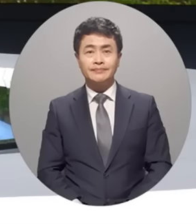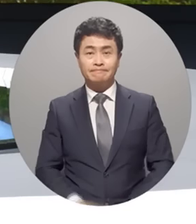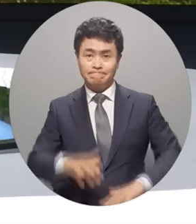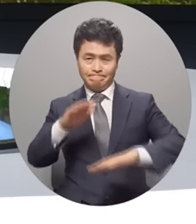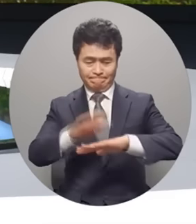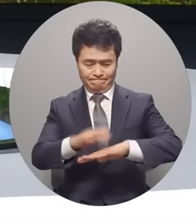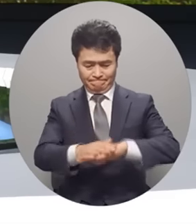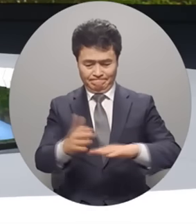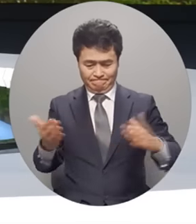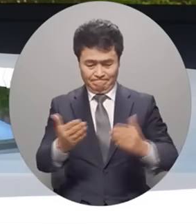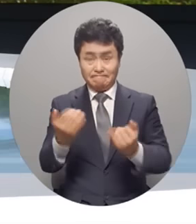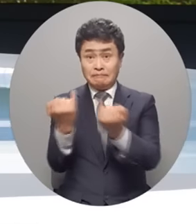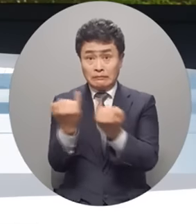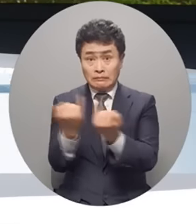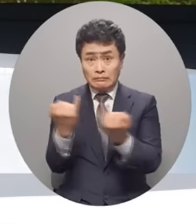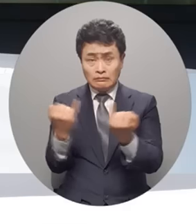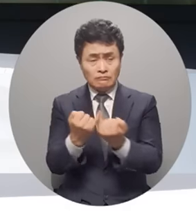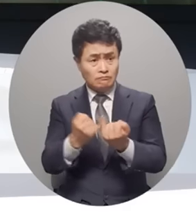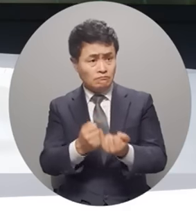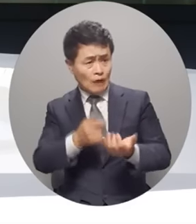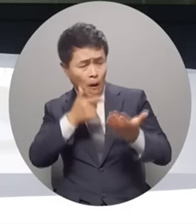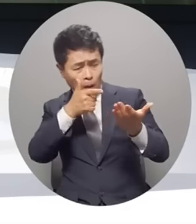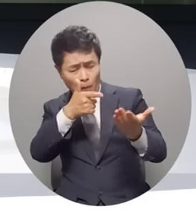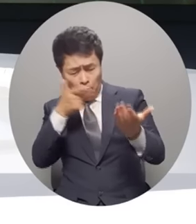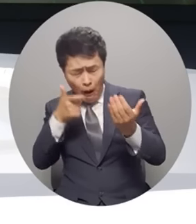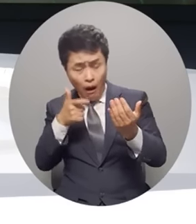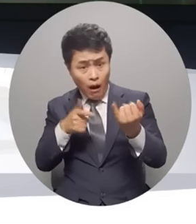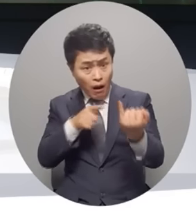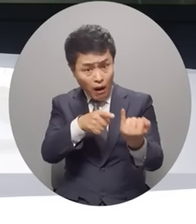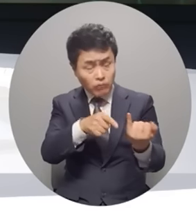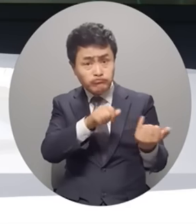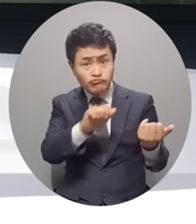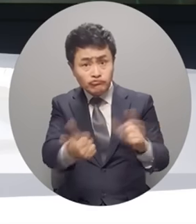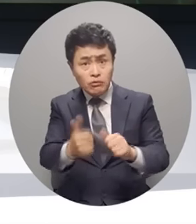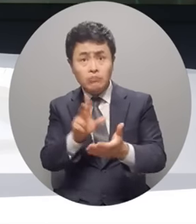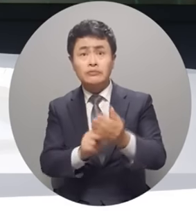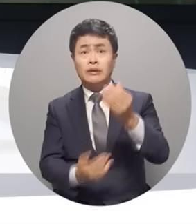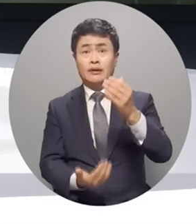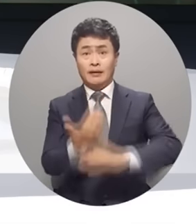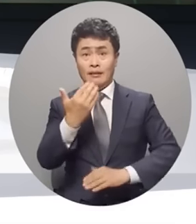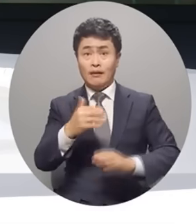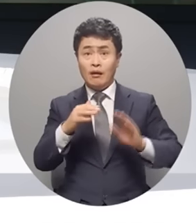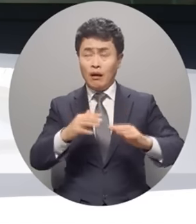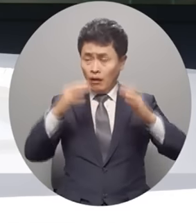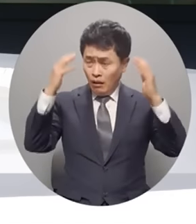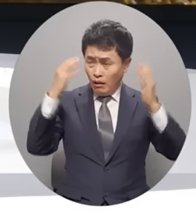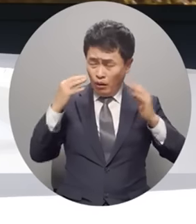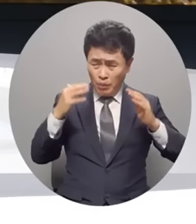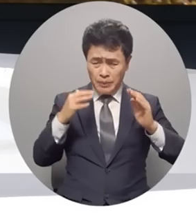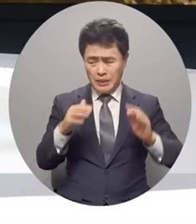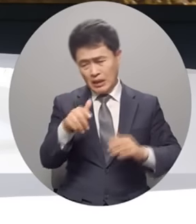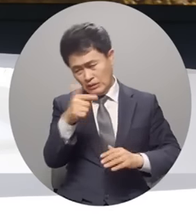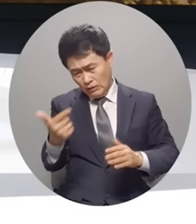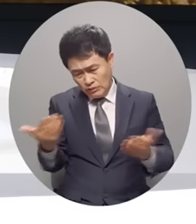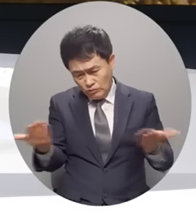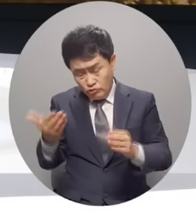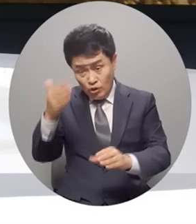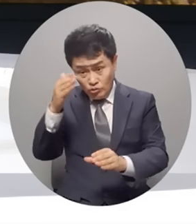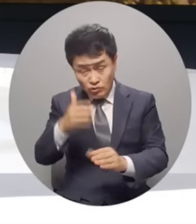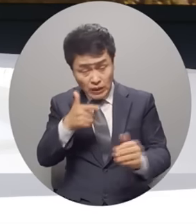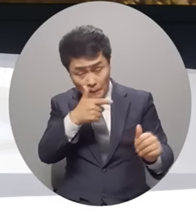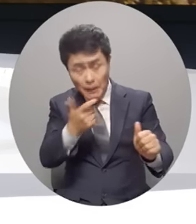밭에서 일을 하던 여성이 엽사가 쏜 총에 맞아 숨지는 사고가 발생했습니다 더위를 피해 저녁에 일을 하다 변을